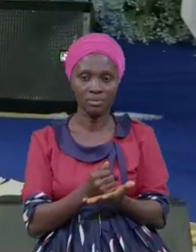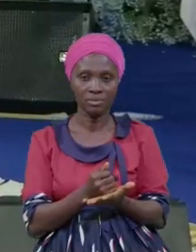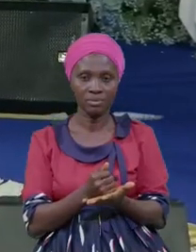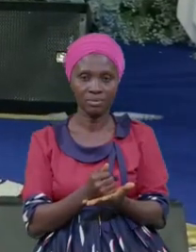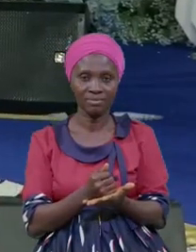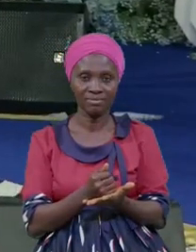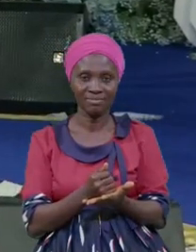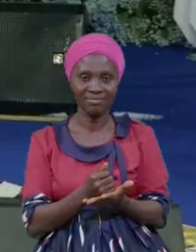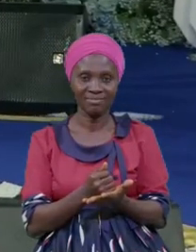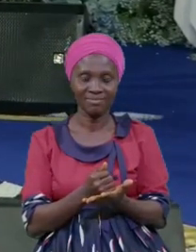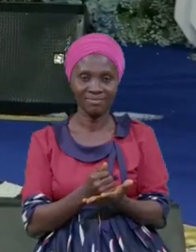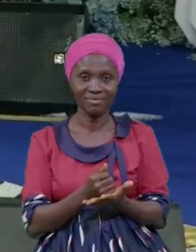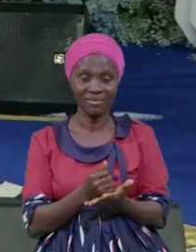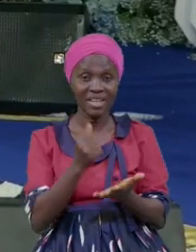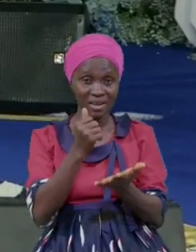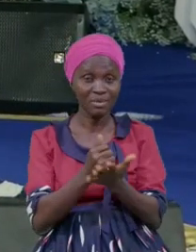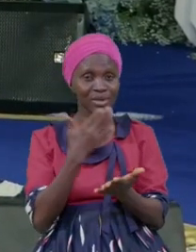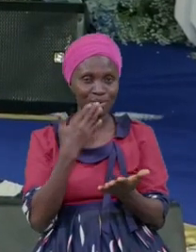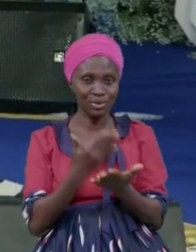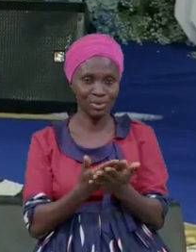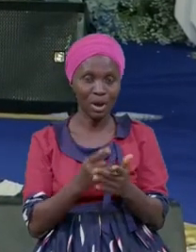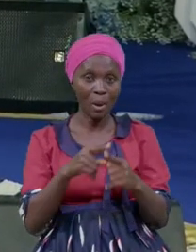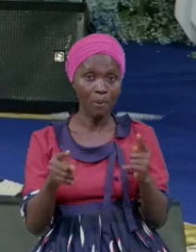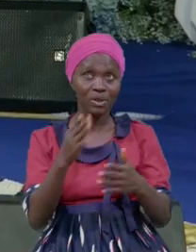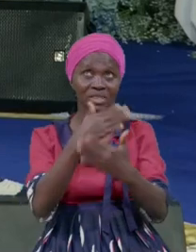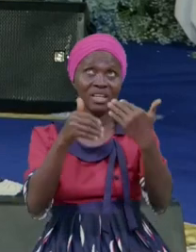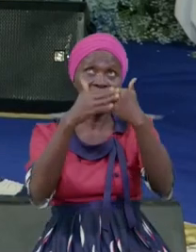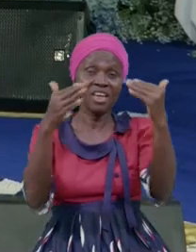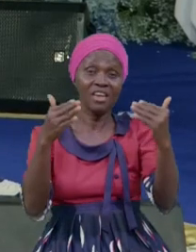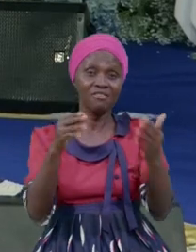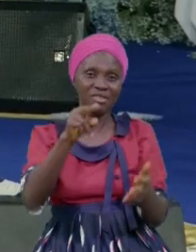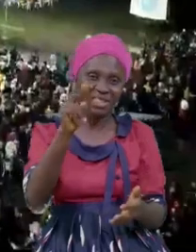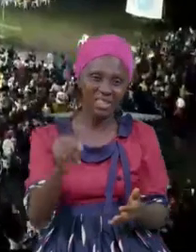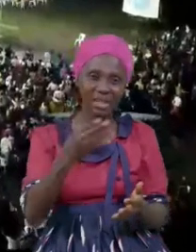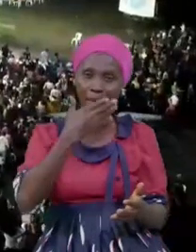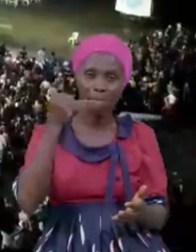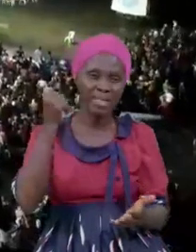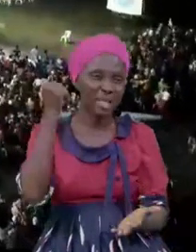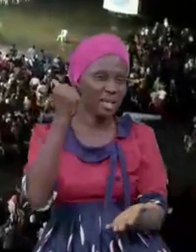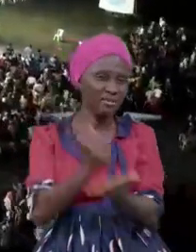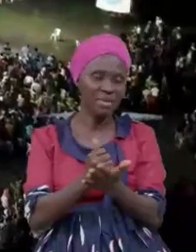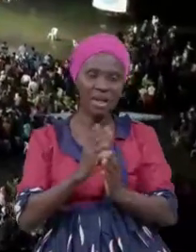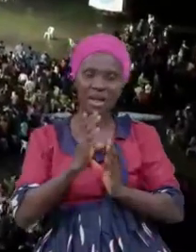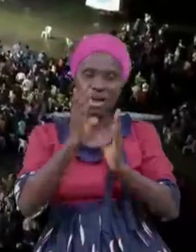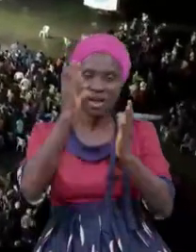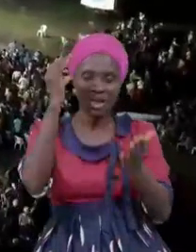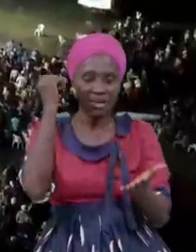Tu t'amènes des bons, mais le ciel veut meilleur. Amen.